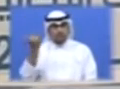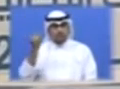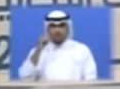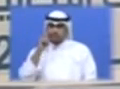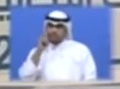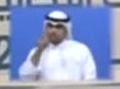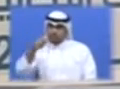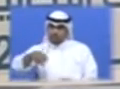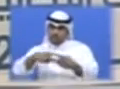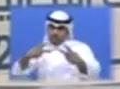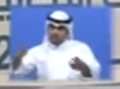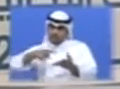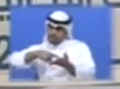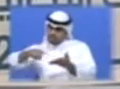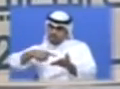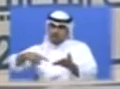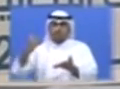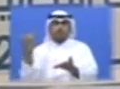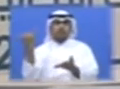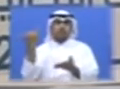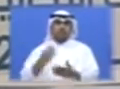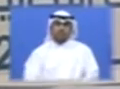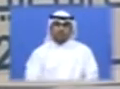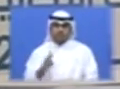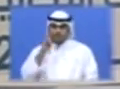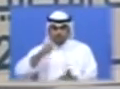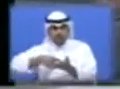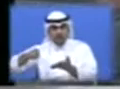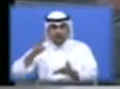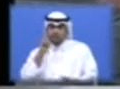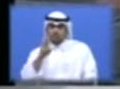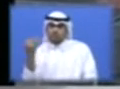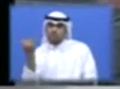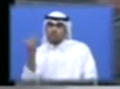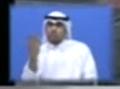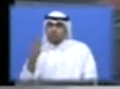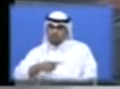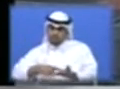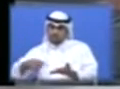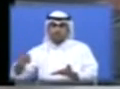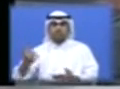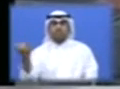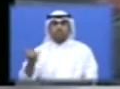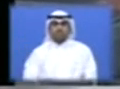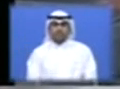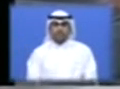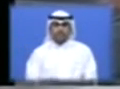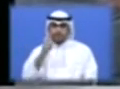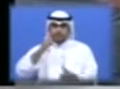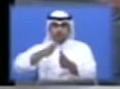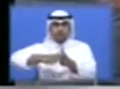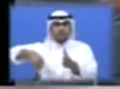لمصلحة البلد ويختار الأكفأ للبلد. هذا الصرح نجح في أن يكون